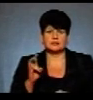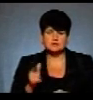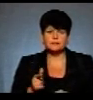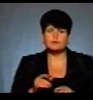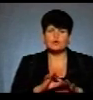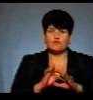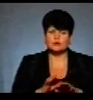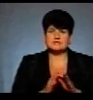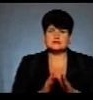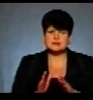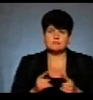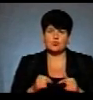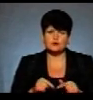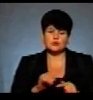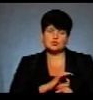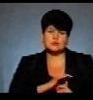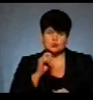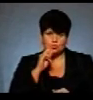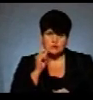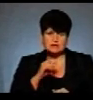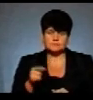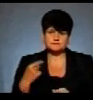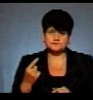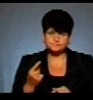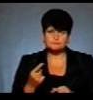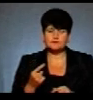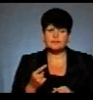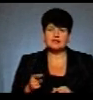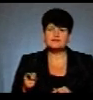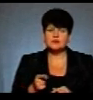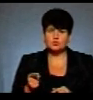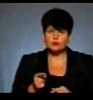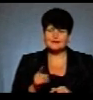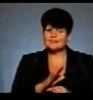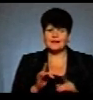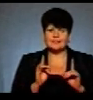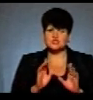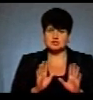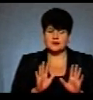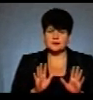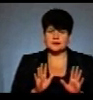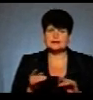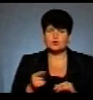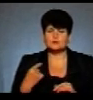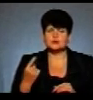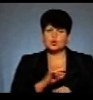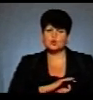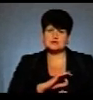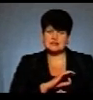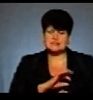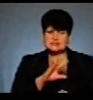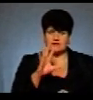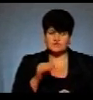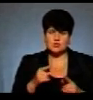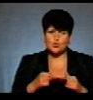Проводить вся система органів юстиції України, в тому Тернопільщини, в тому числі і Тернопільщини, і не лише Тернопільська юстиція, а й всі